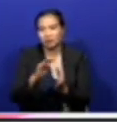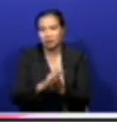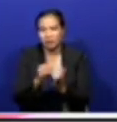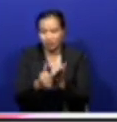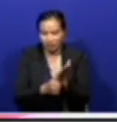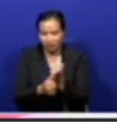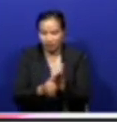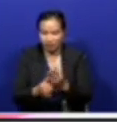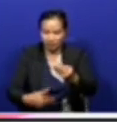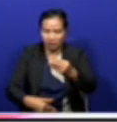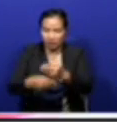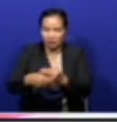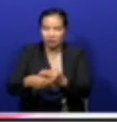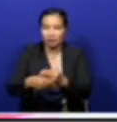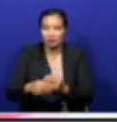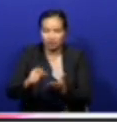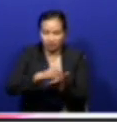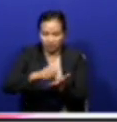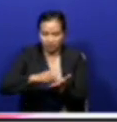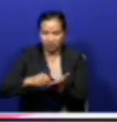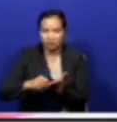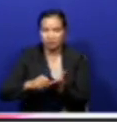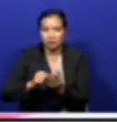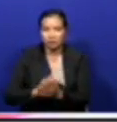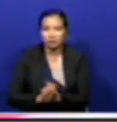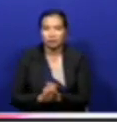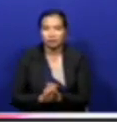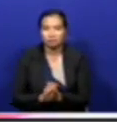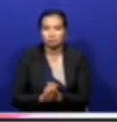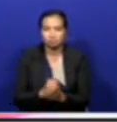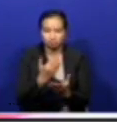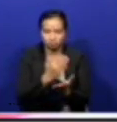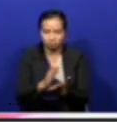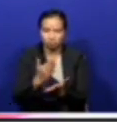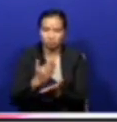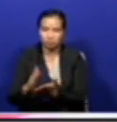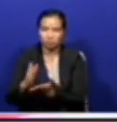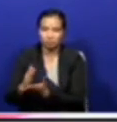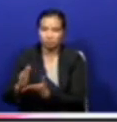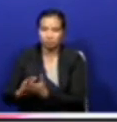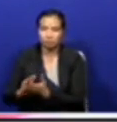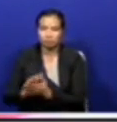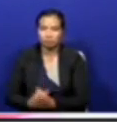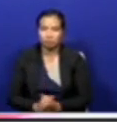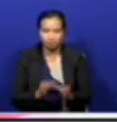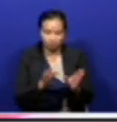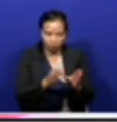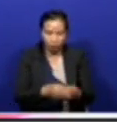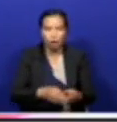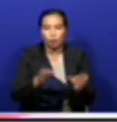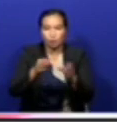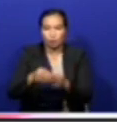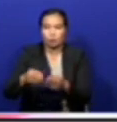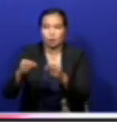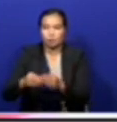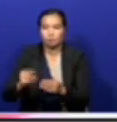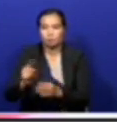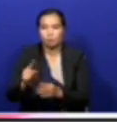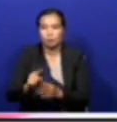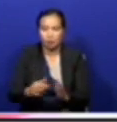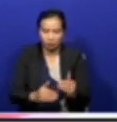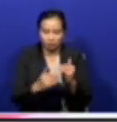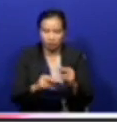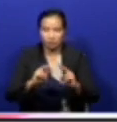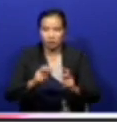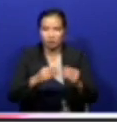ขียนหลักการออกมาเป็นการจำเพาะว่าจะแก้ไขบทใดมาตราใด อันนี้ก็เป็นข้อจำกัดก็